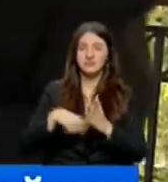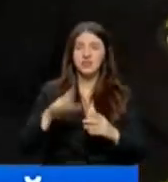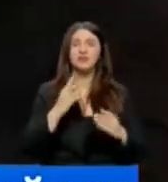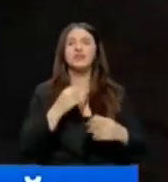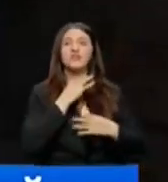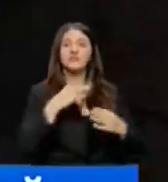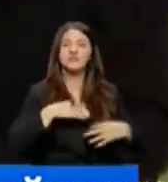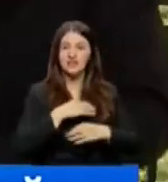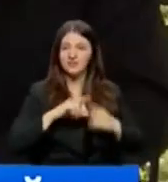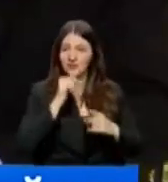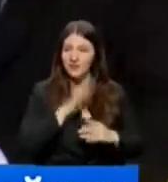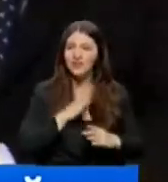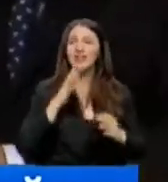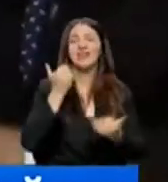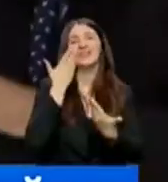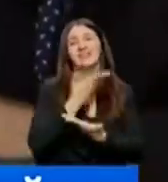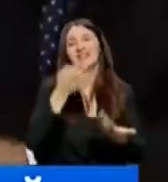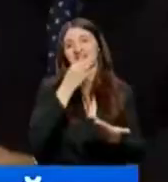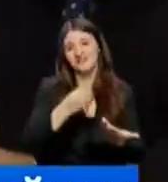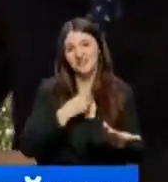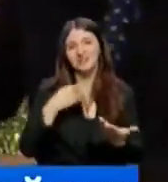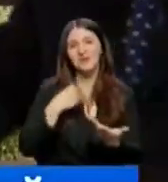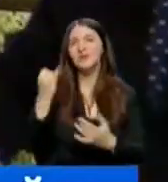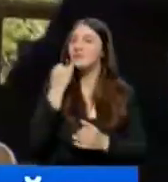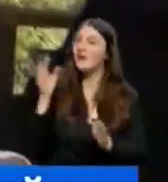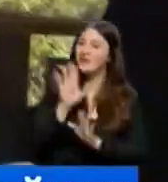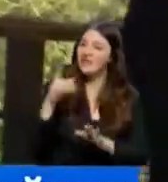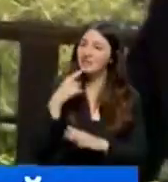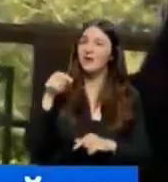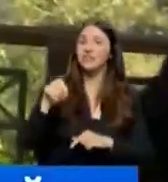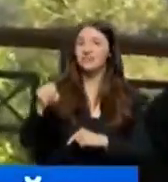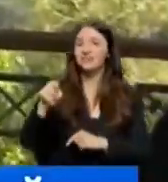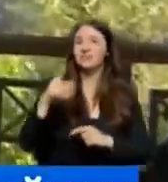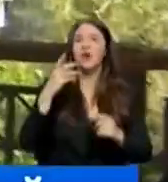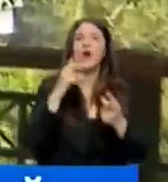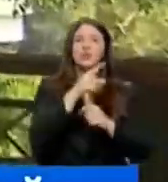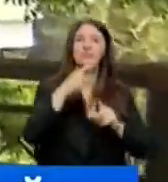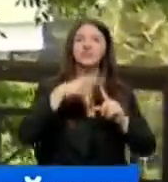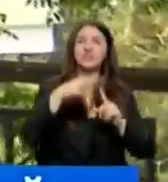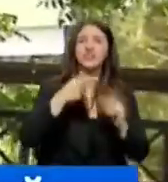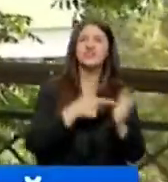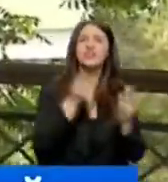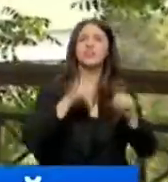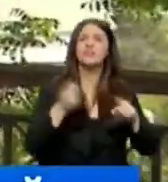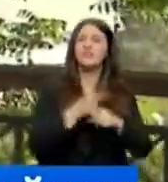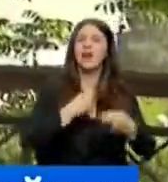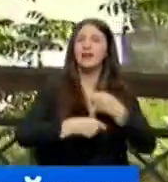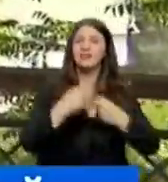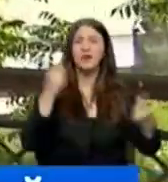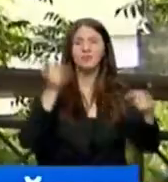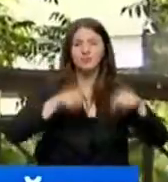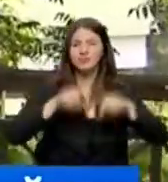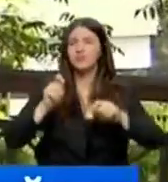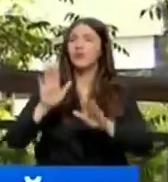Sayın Kılıçdaroğlu. Değerli izleyenler, müsaade ederseniz ben konuğumu uğurlayacağım. O şimdi Ödemiş, Tire, çiftçilerle buluşacak, esnaflarla